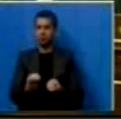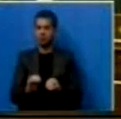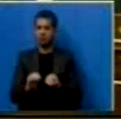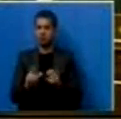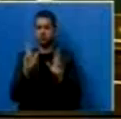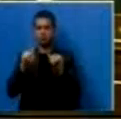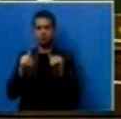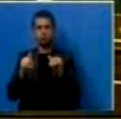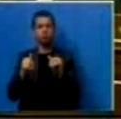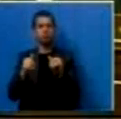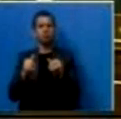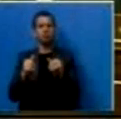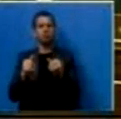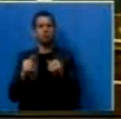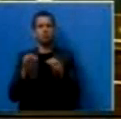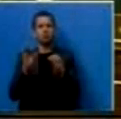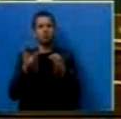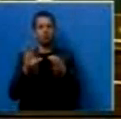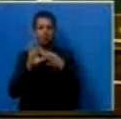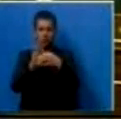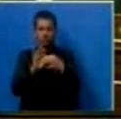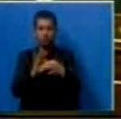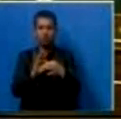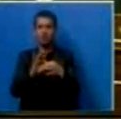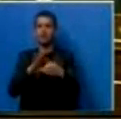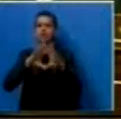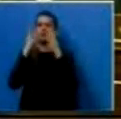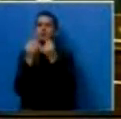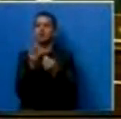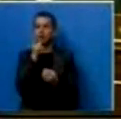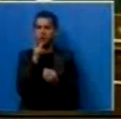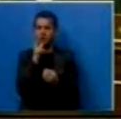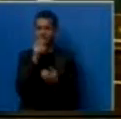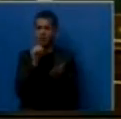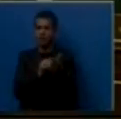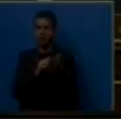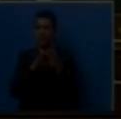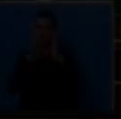të përballet me kërkesat dhe nevojat dhe me sfidat cilat do t'i përjetojmë gjithë vitin e ardhshëm.